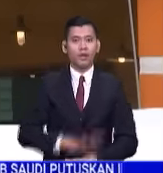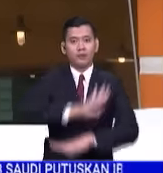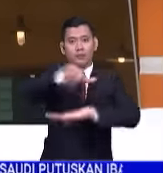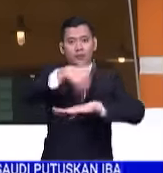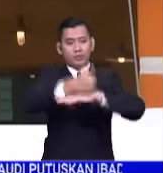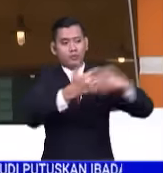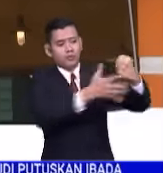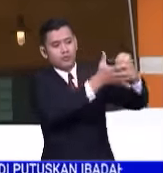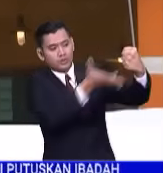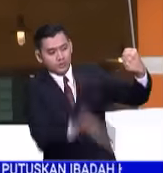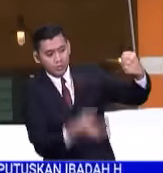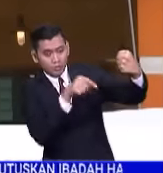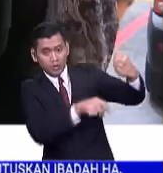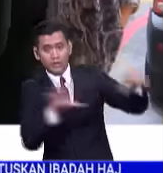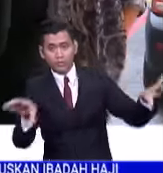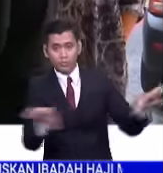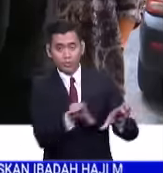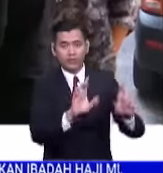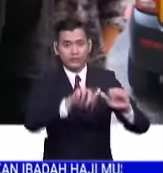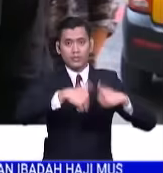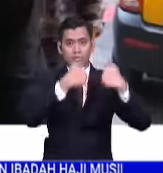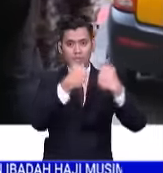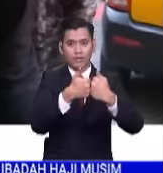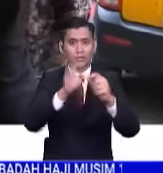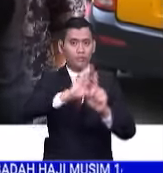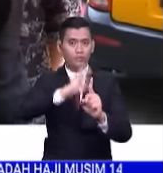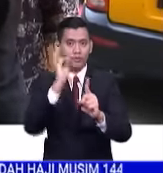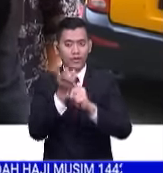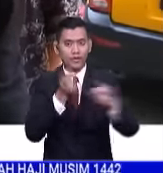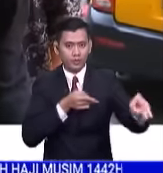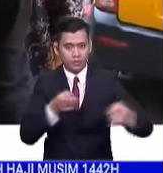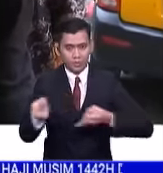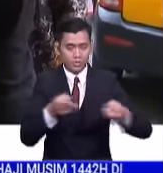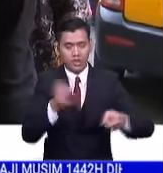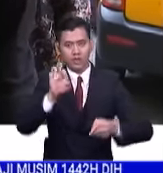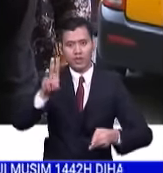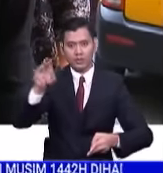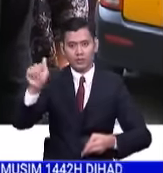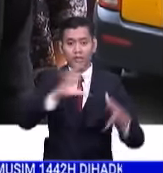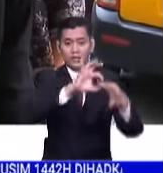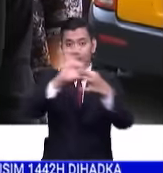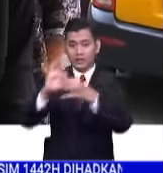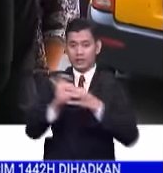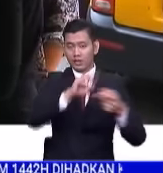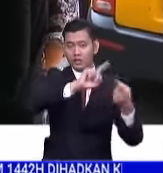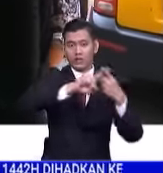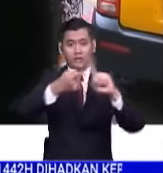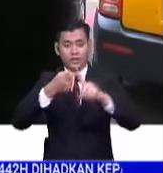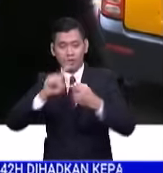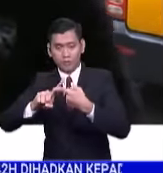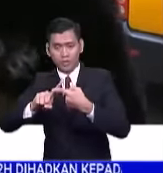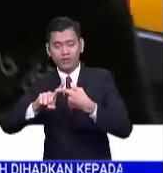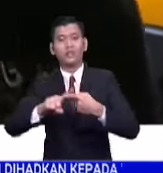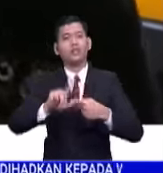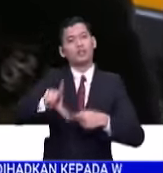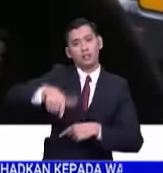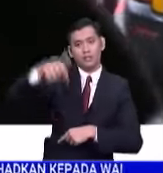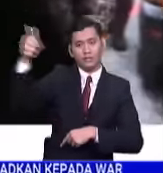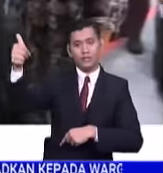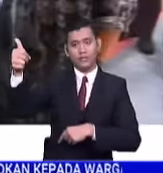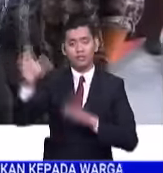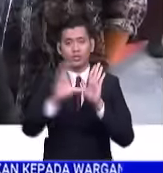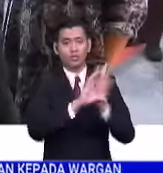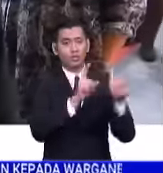Penubuhan tabung itu dibuat melalui pertubuhan kebajikan yang diusahakan sendiri beliau dengan kerjasama rakan-rakan artis lain. Antaranya